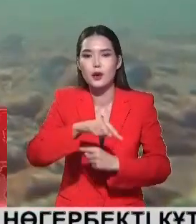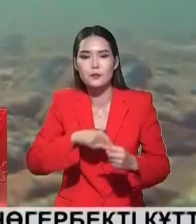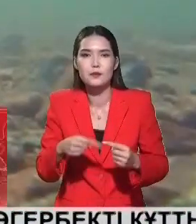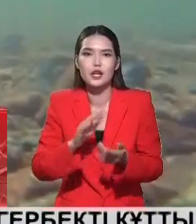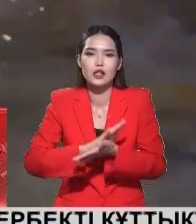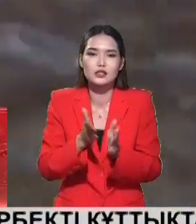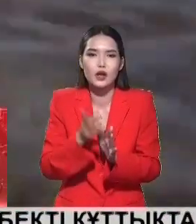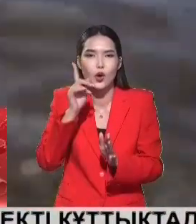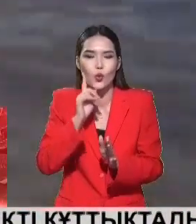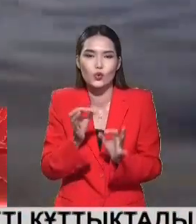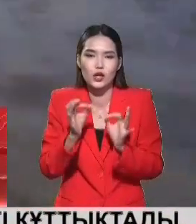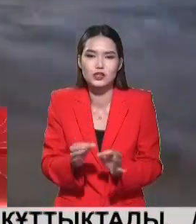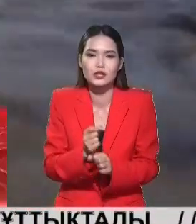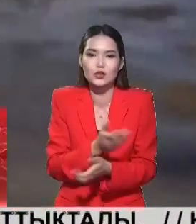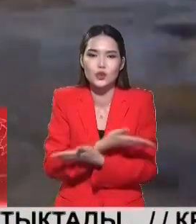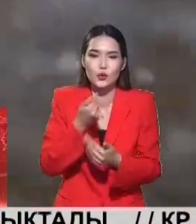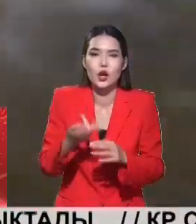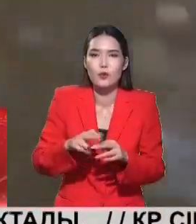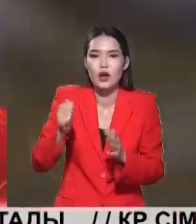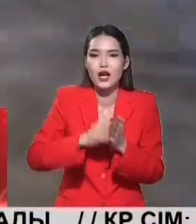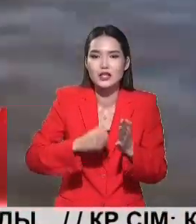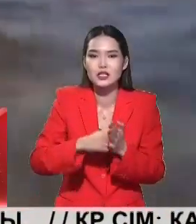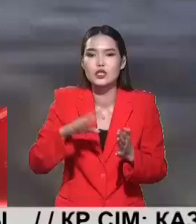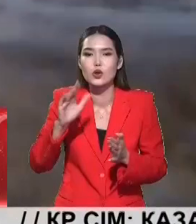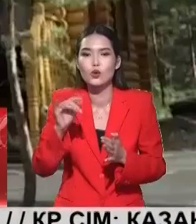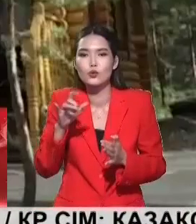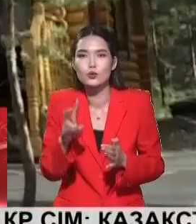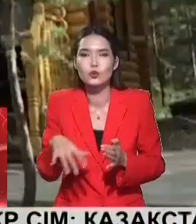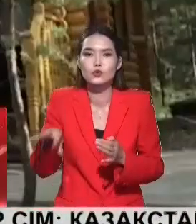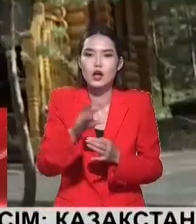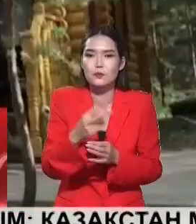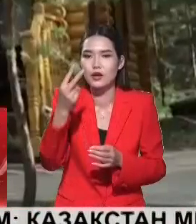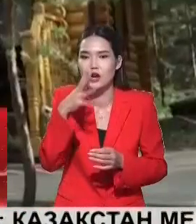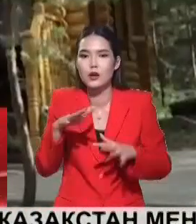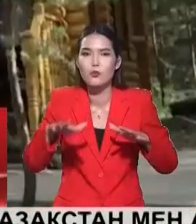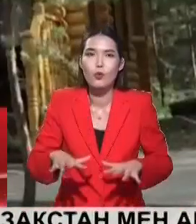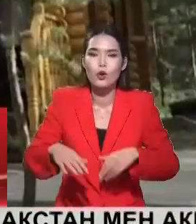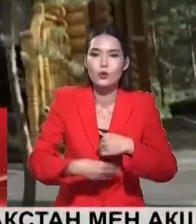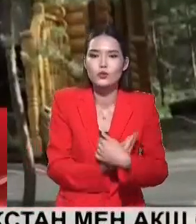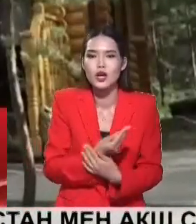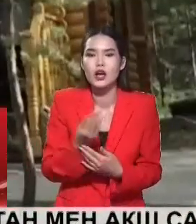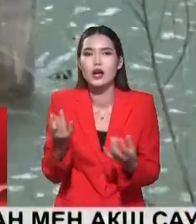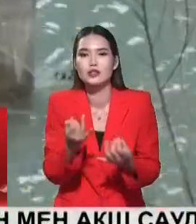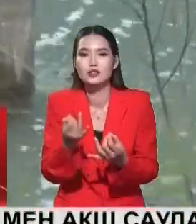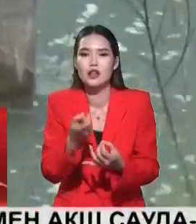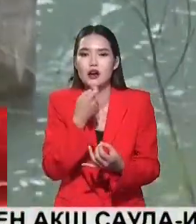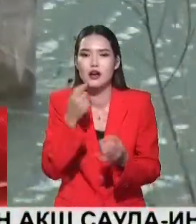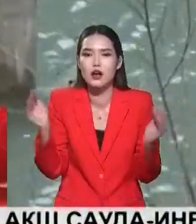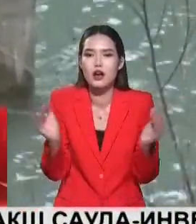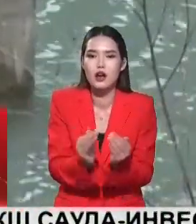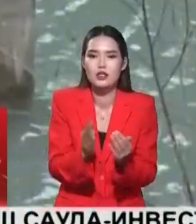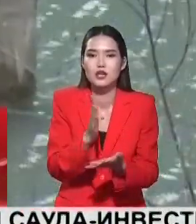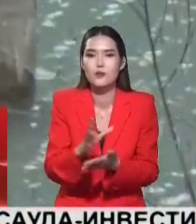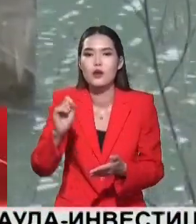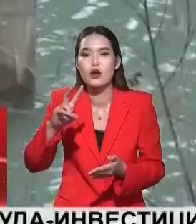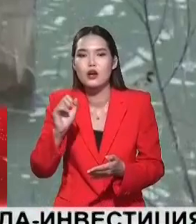жағдай жасалмаған. Сол себепті туристер нөпірі артқанына қарамастан, курорттық аймақтардағы орын саны өспек тұрмақ, керісінше азайып барады. Алакөл